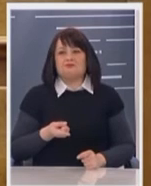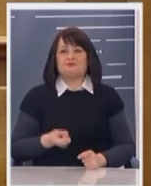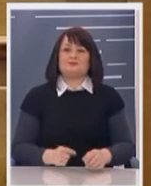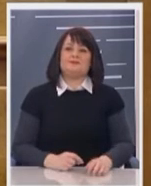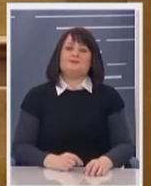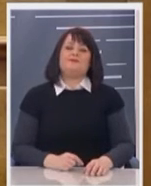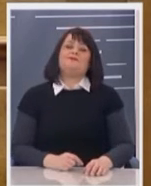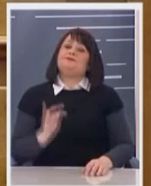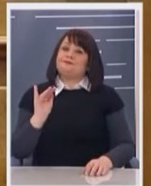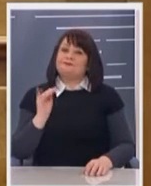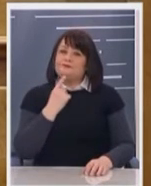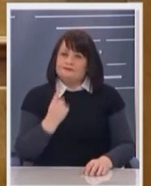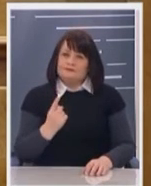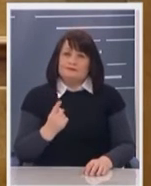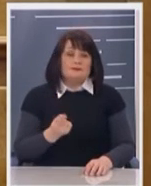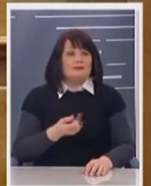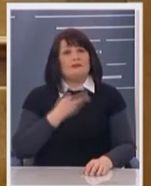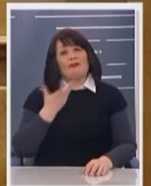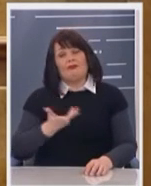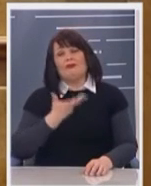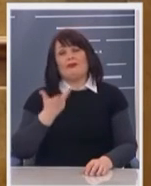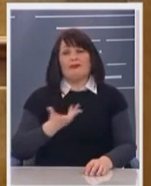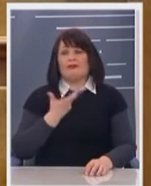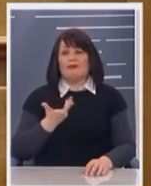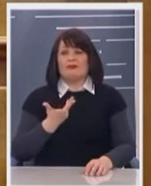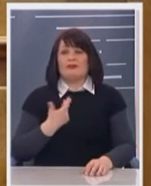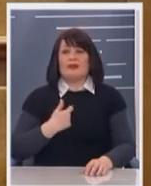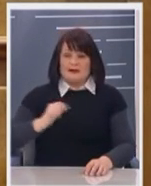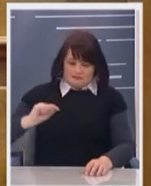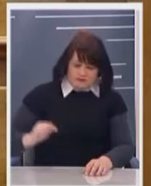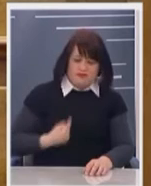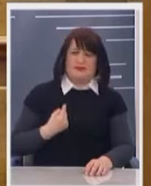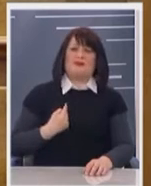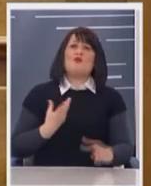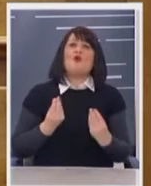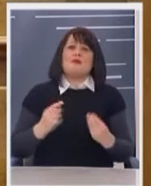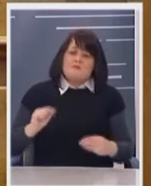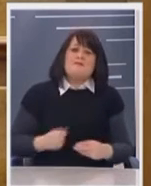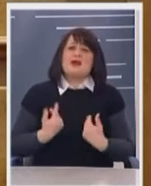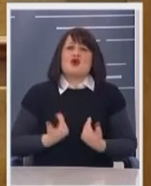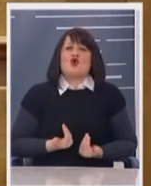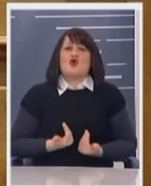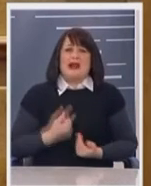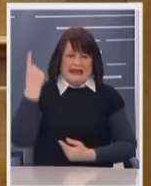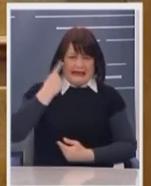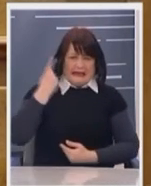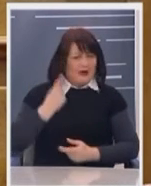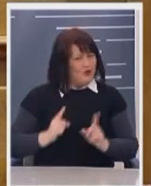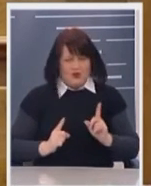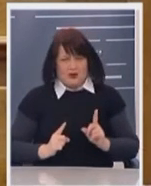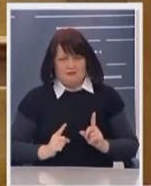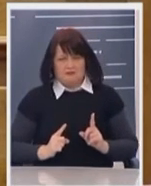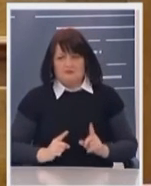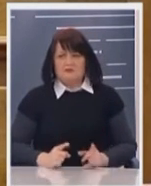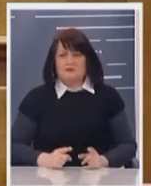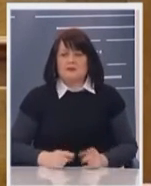Και ξέρετε κάτι, το αφήγημα αυτό μάλλον που με ενοχλεί περισσότερο δεν είναι να γίνεται κριτική,